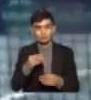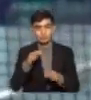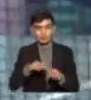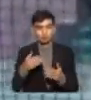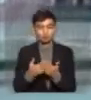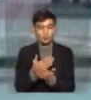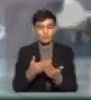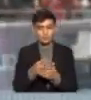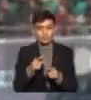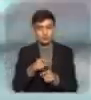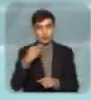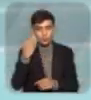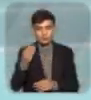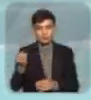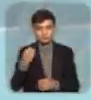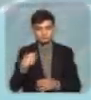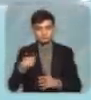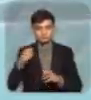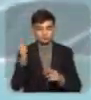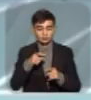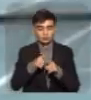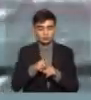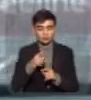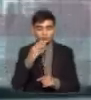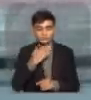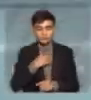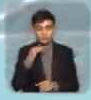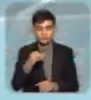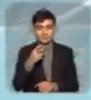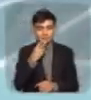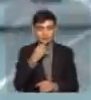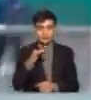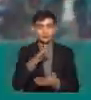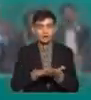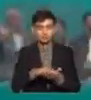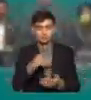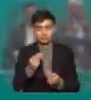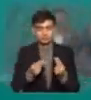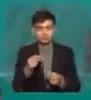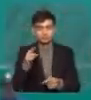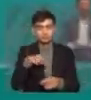новые мячи, но только тогда, когда он подает ими. Мы посмеялись с этого, и он пошел играть дальше.